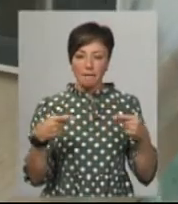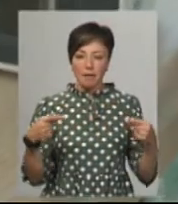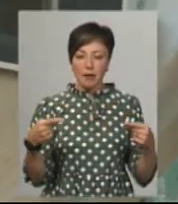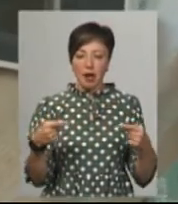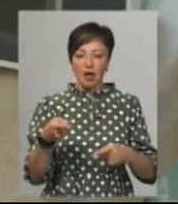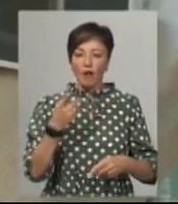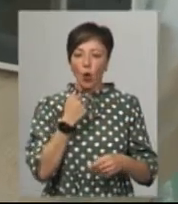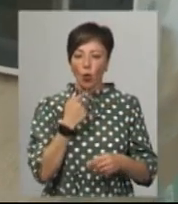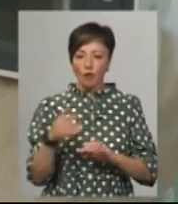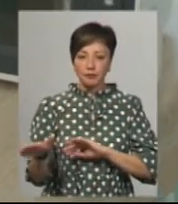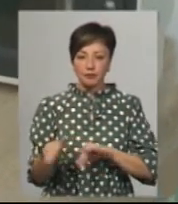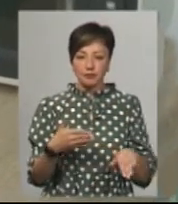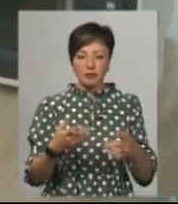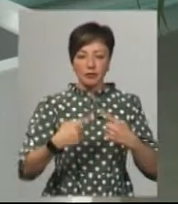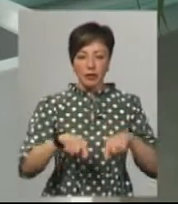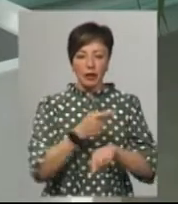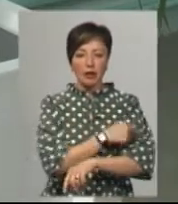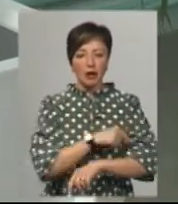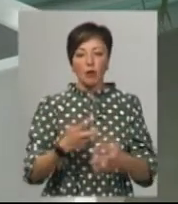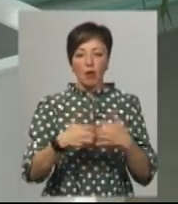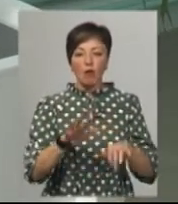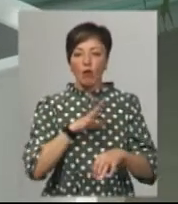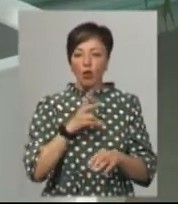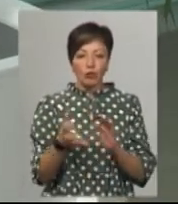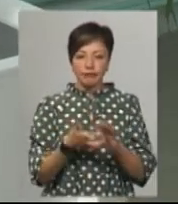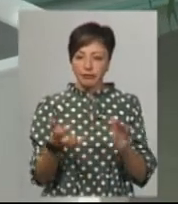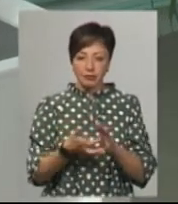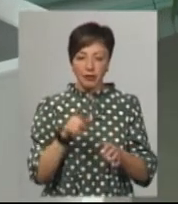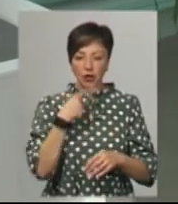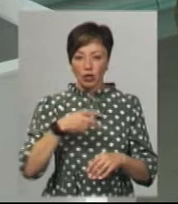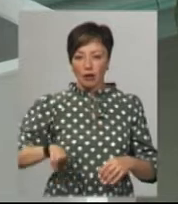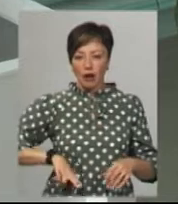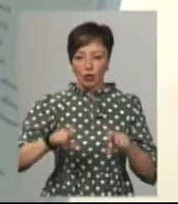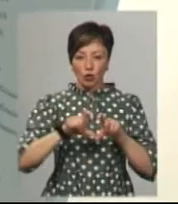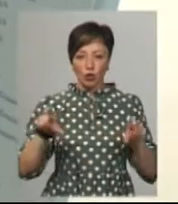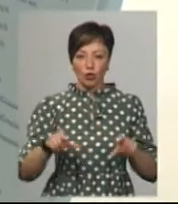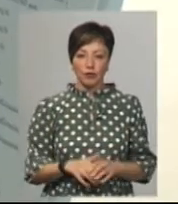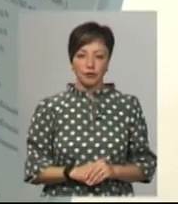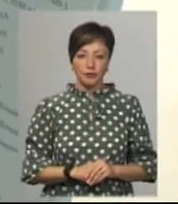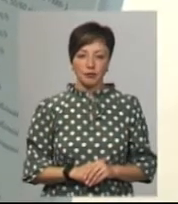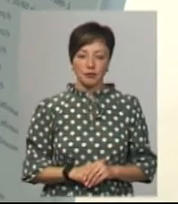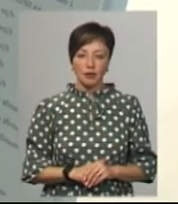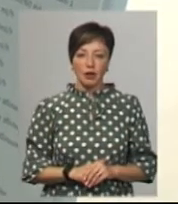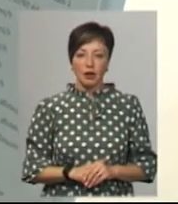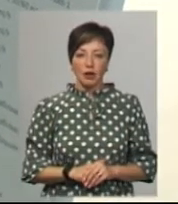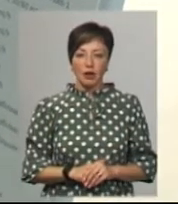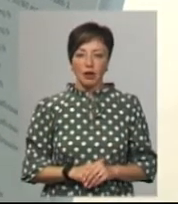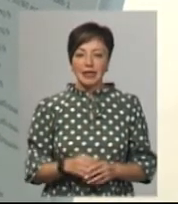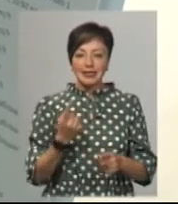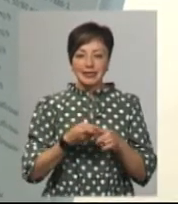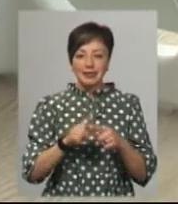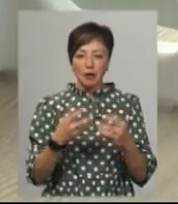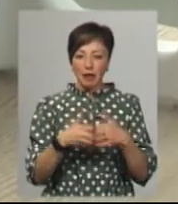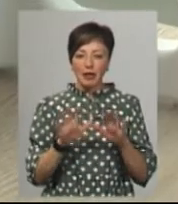У відділеннях лікарні таке обладнання було, але не в достатній кількості, каже директор установи Валерій Гарбузюк. Призначені апарати не тільки